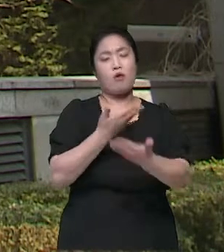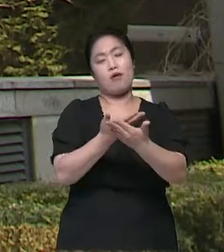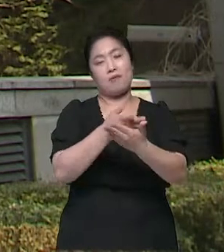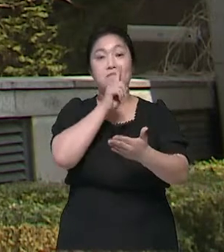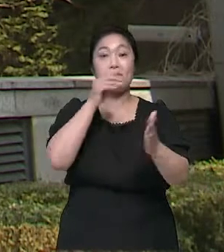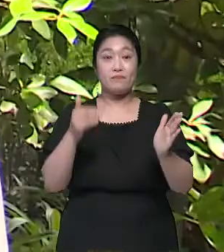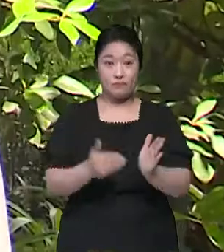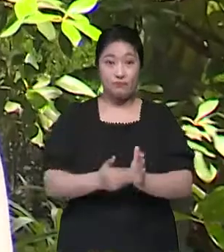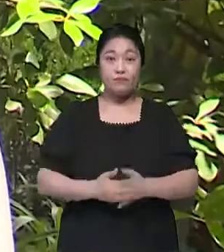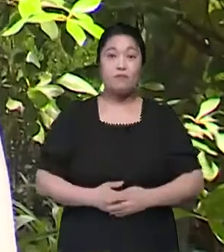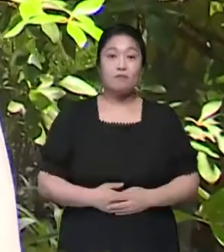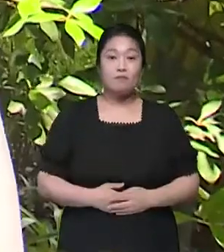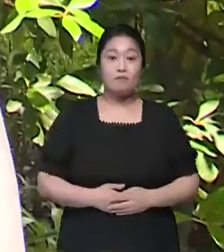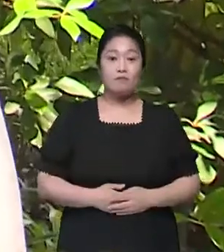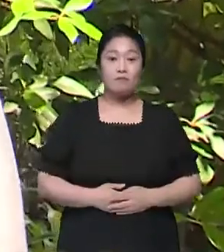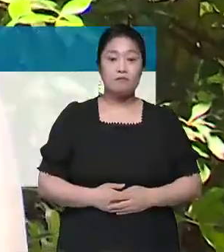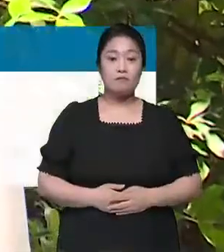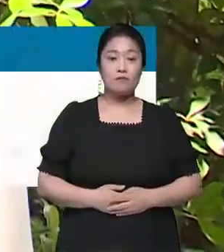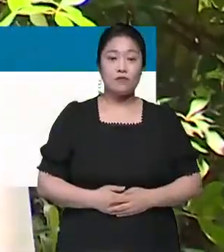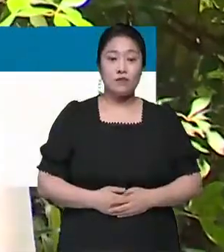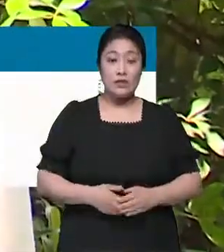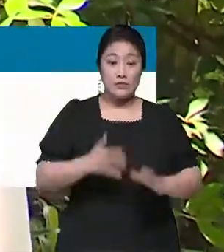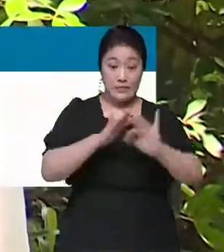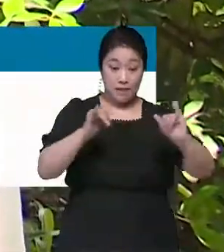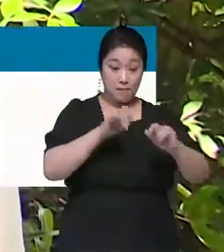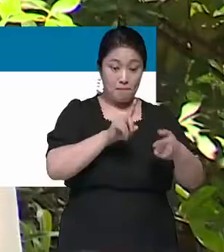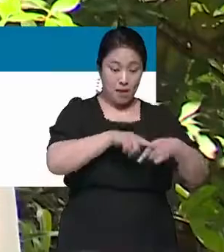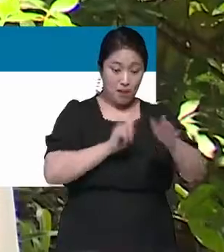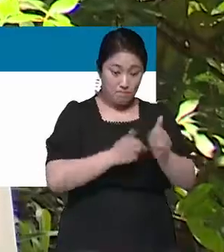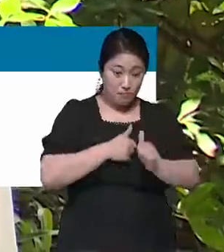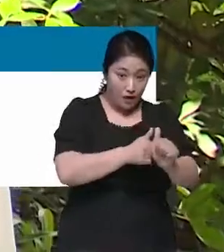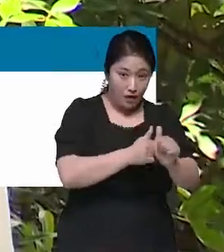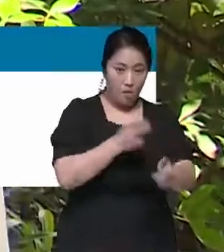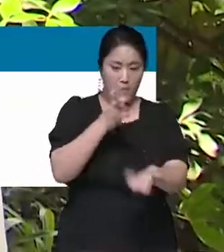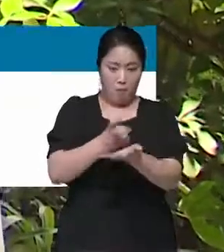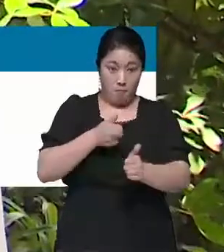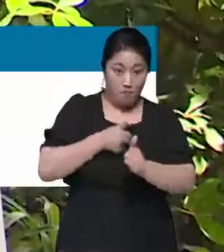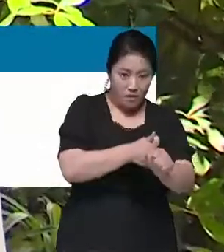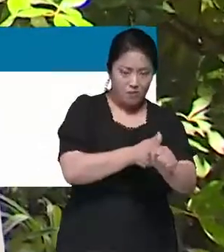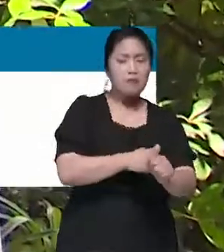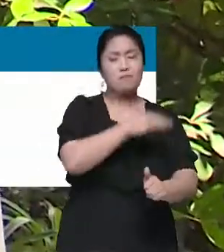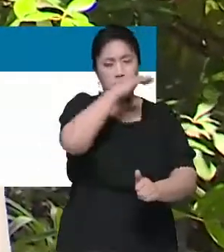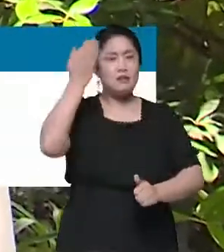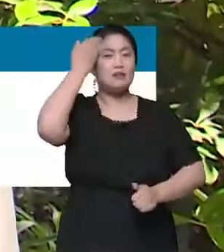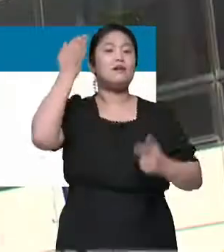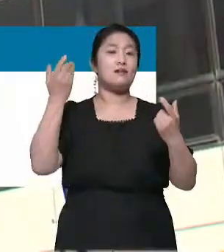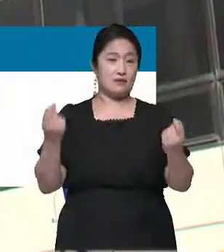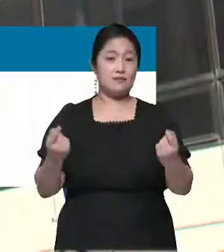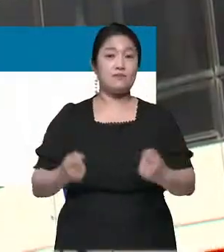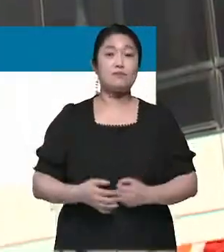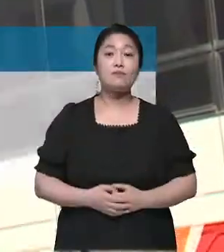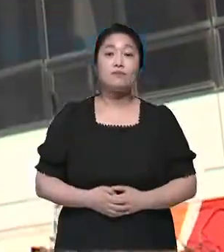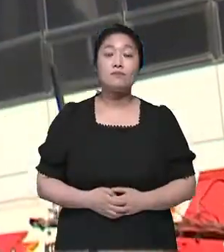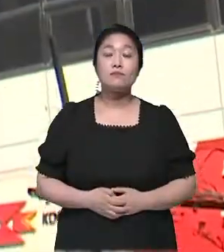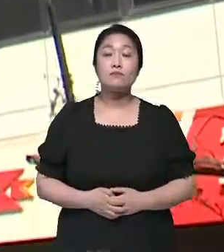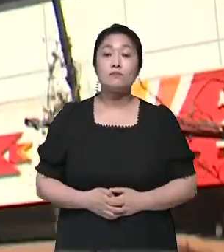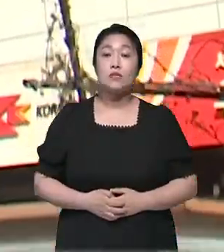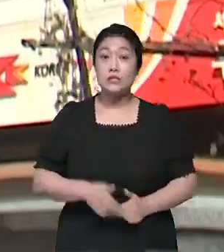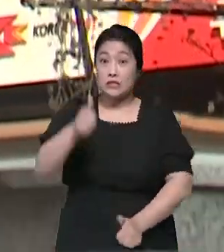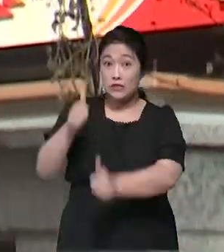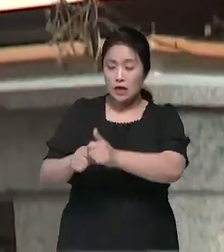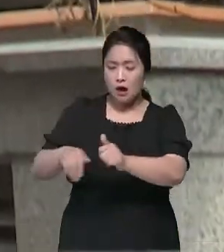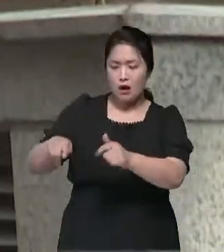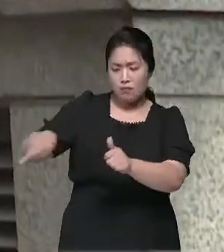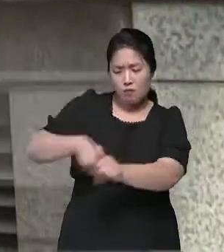바랐습니다. 민심을 따라가는 게 따르고 또 당규에 따라가는 것이 올바르지 않는가, 저는 그렇게 생각합니다.